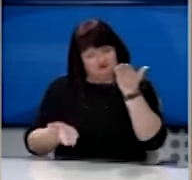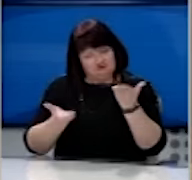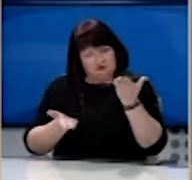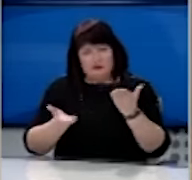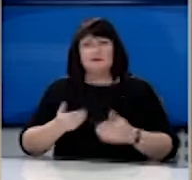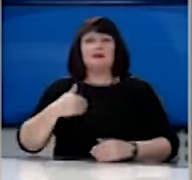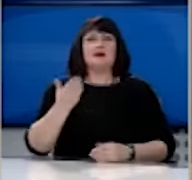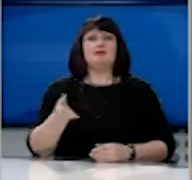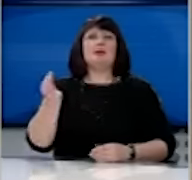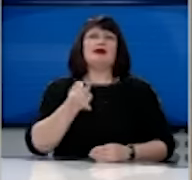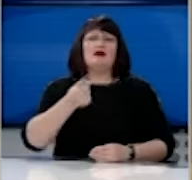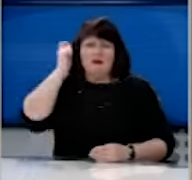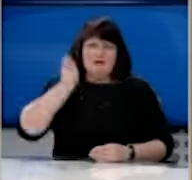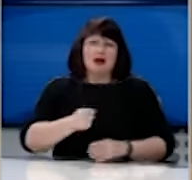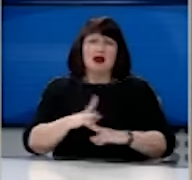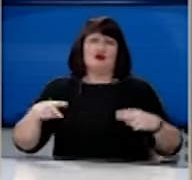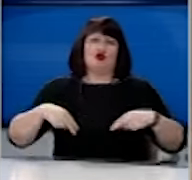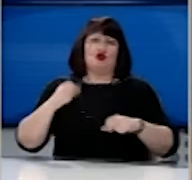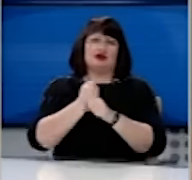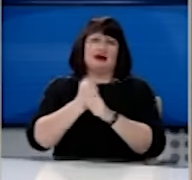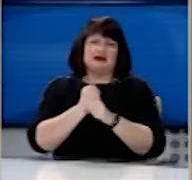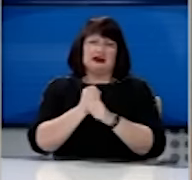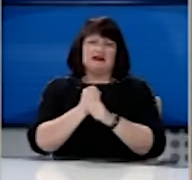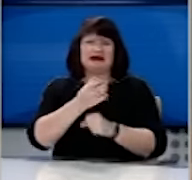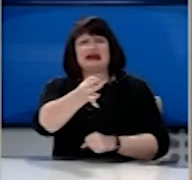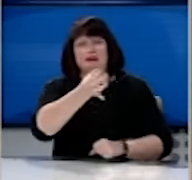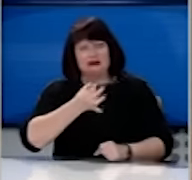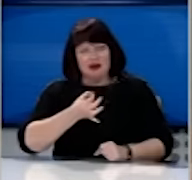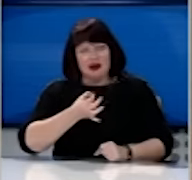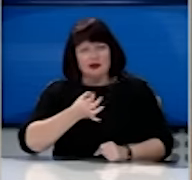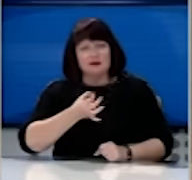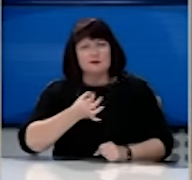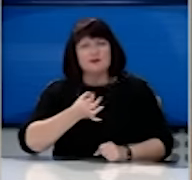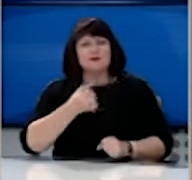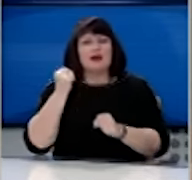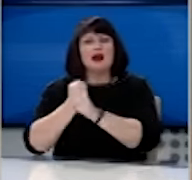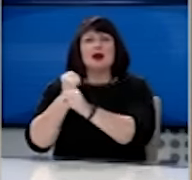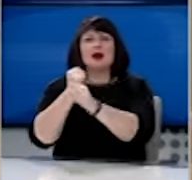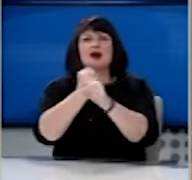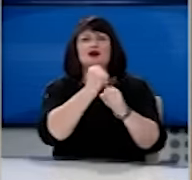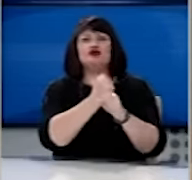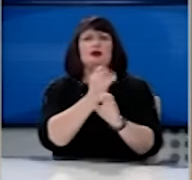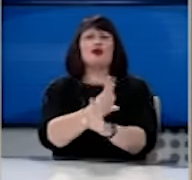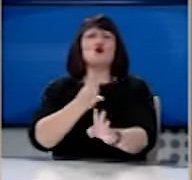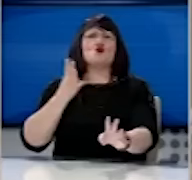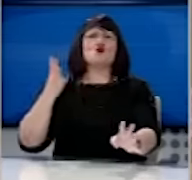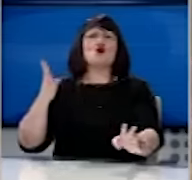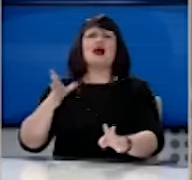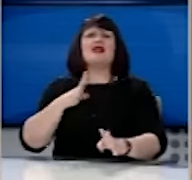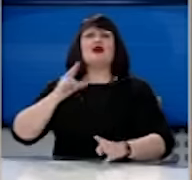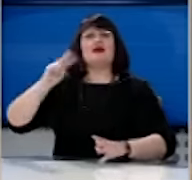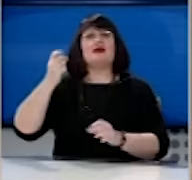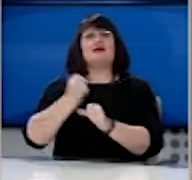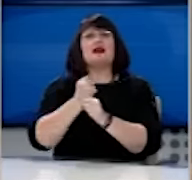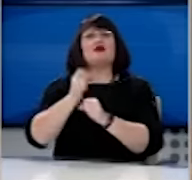μετά ο ανεκδιήγητος Υπουργός Εργασίας και λέει ότι οι εργαζόμενοι κάνουν ουρά για να δουλέψουν δεύτερη δουλειά